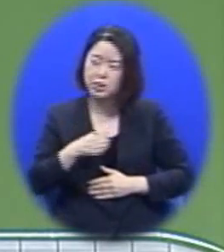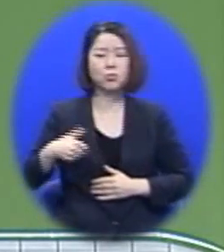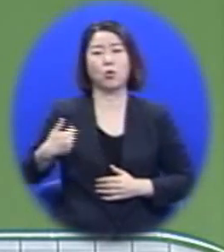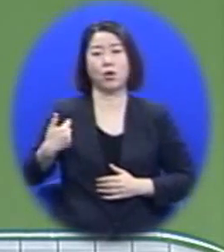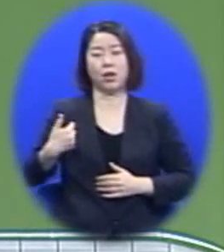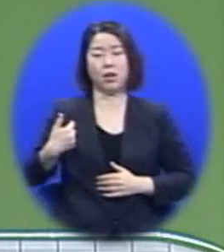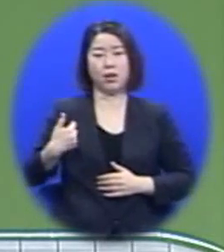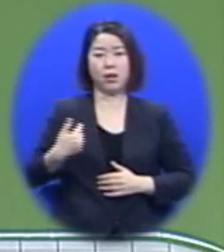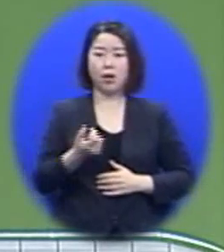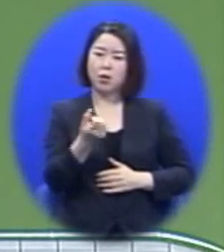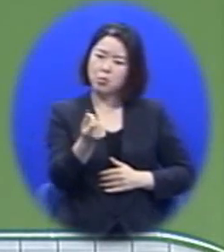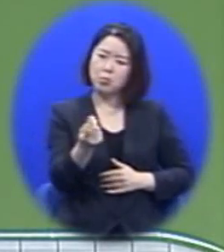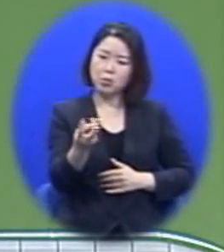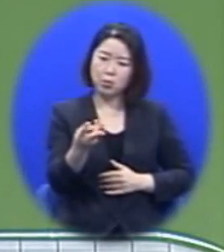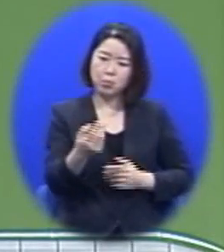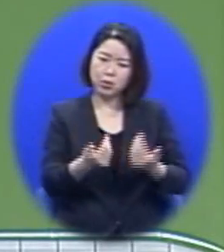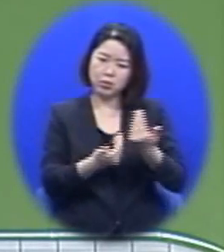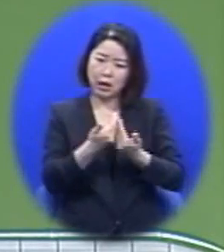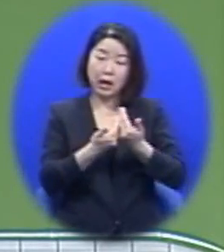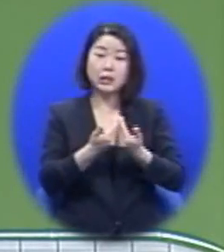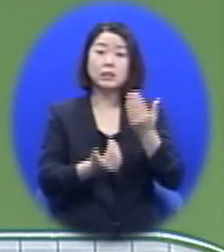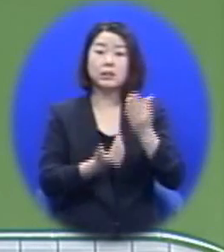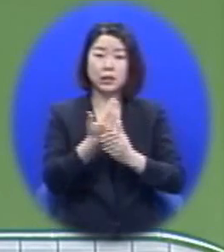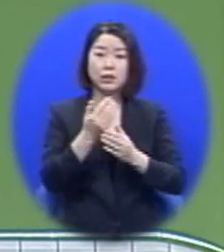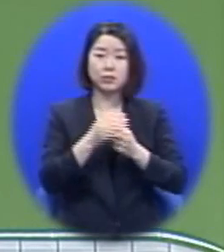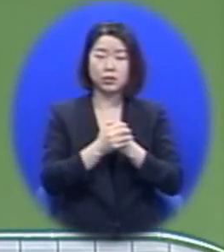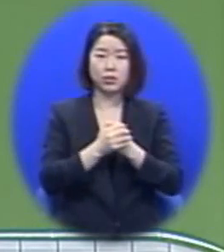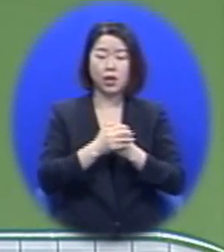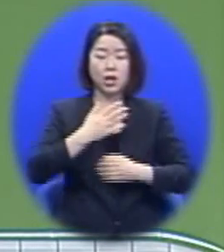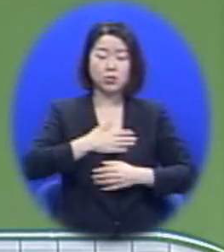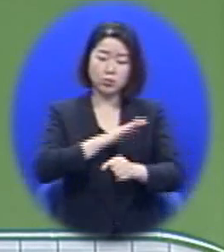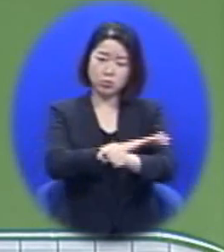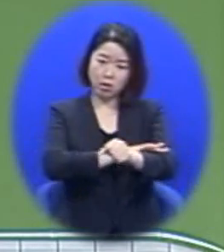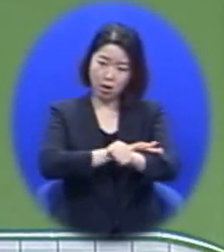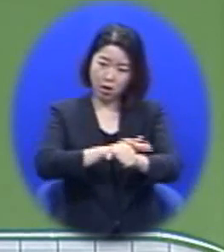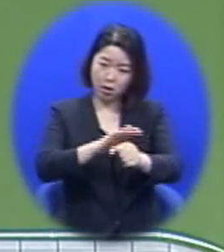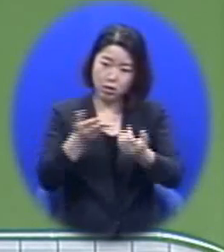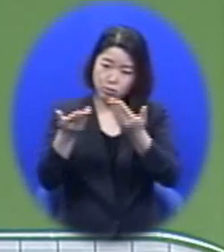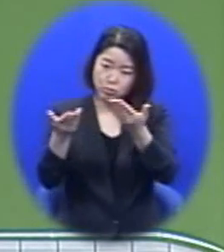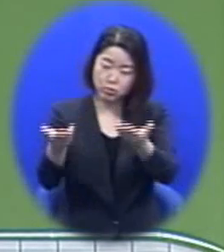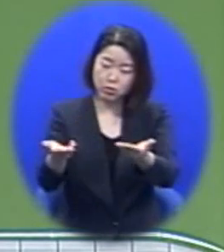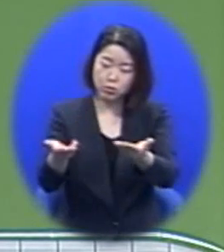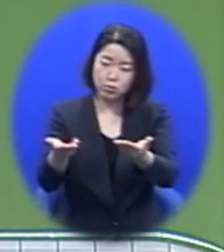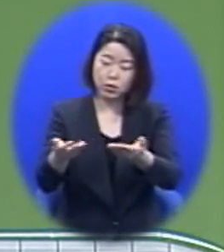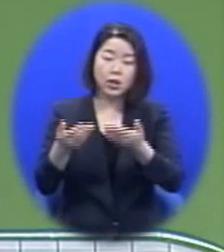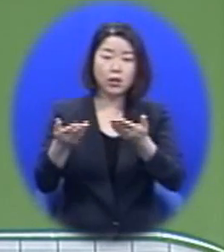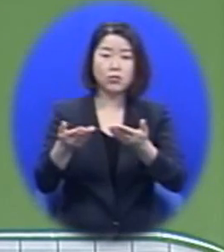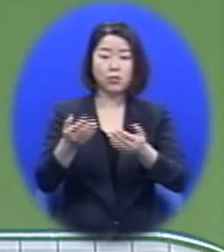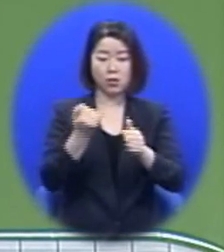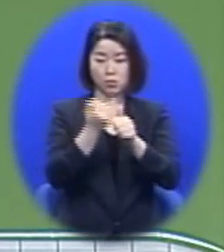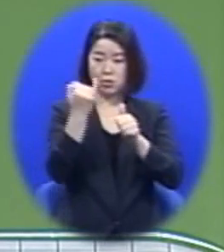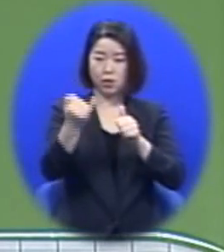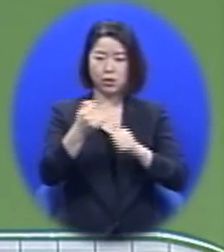제 아내와 이렇게 부딪히는 일이 있었습니다. 저는 잘한다고 했는데 제 아내는 너무 힘들어하는 겁니다.